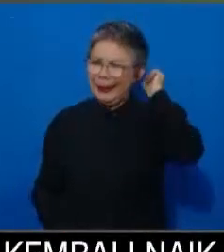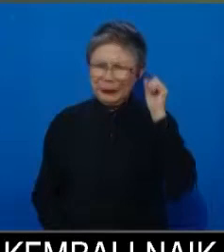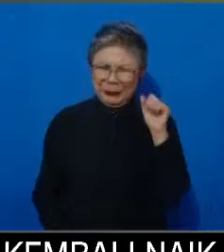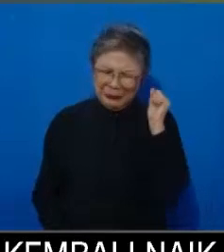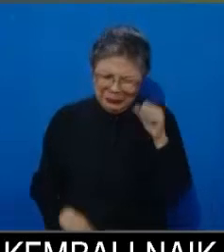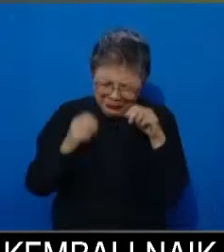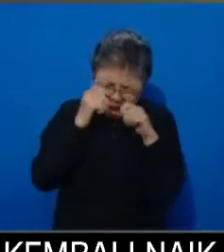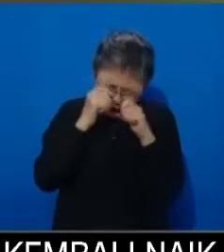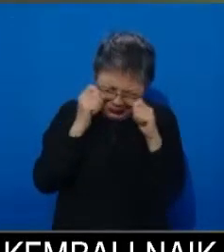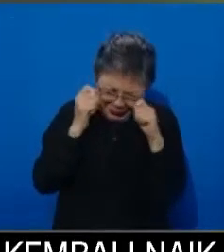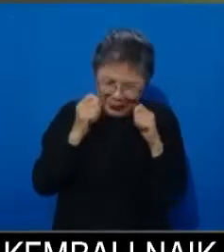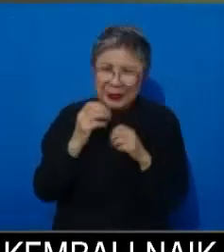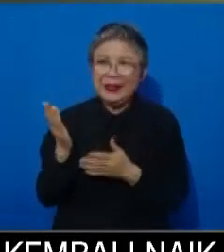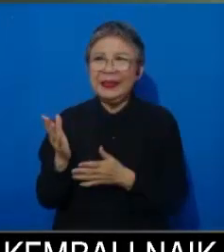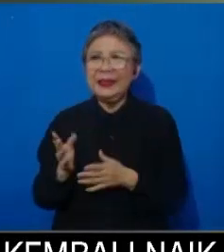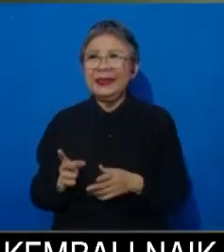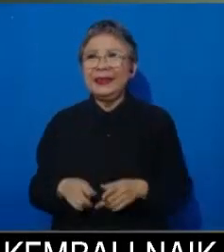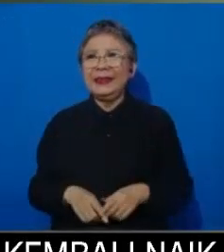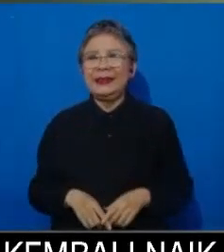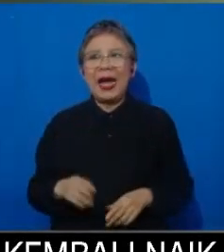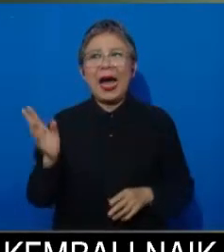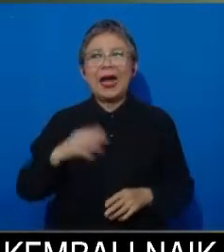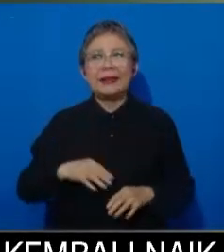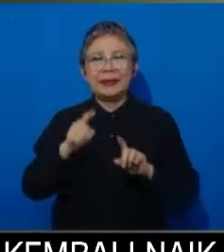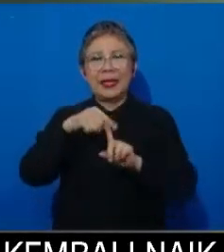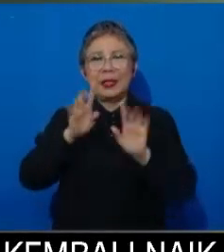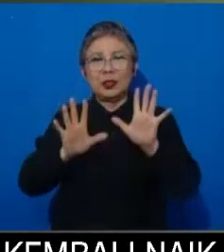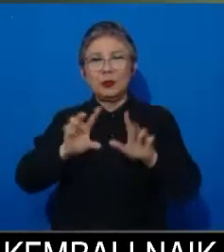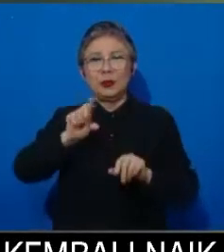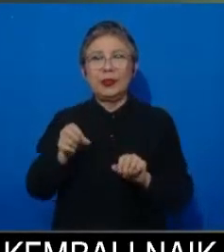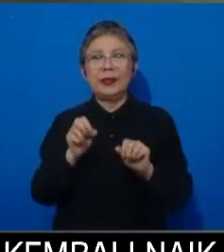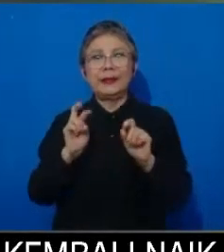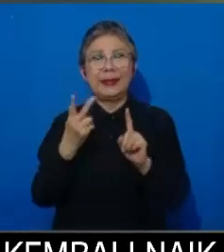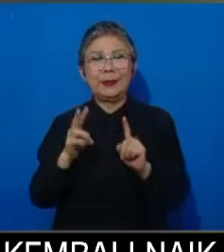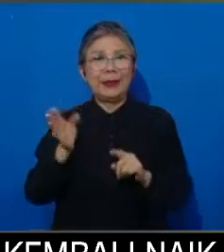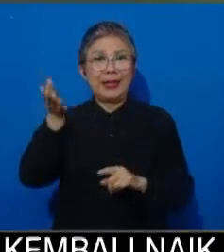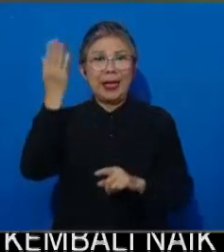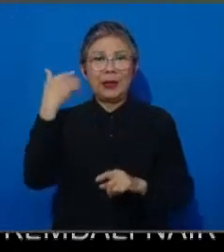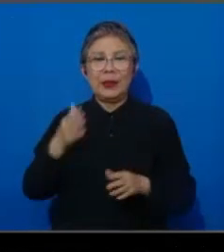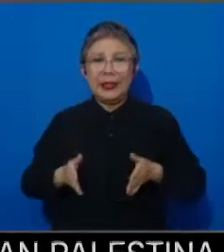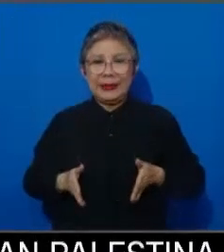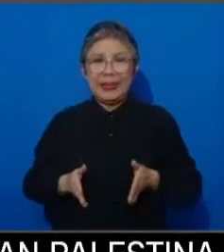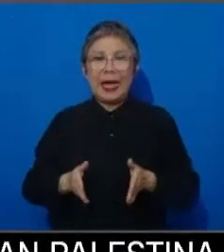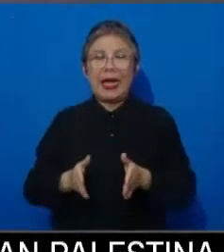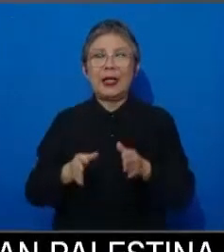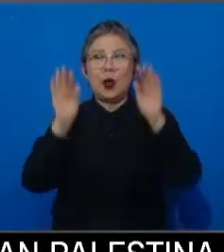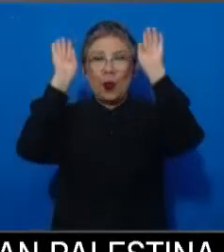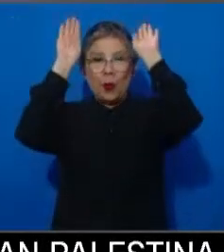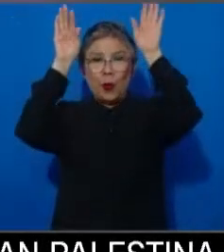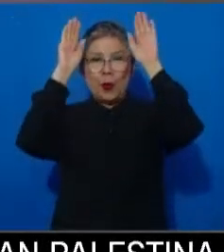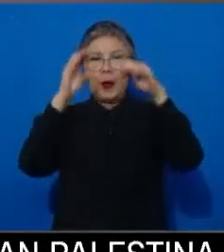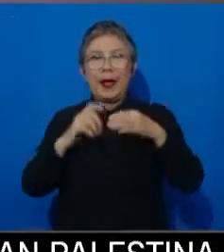Peristiwa ini terjadi pada 10 Desember 2023 lalu di Jalan Ponorogo Pacitan,